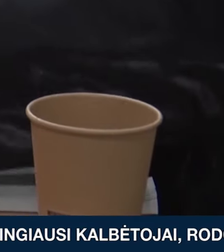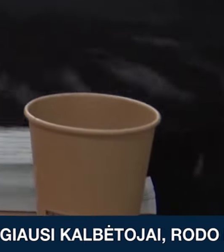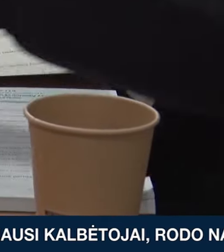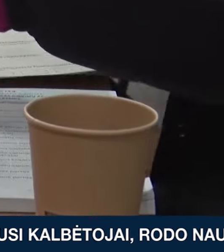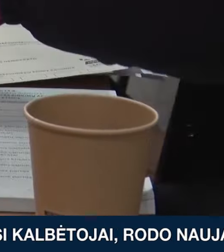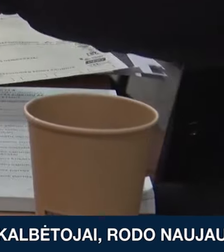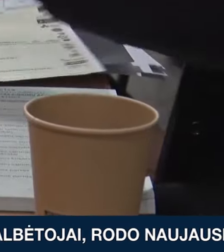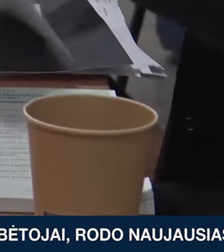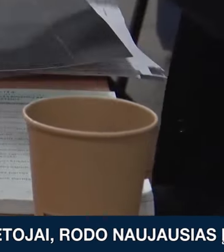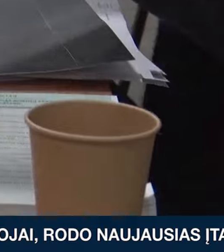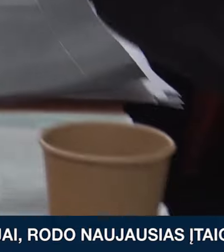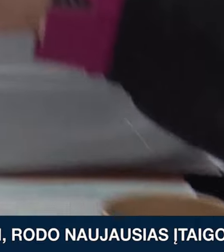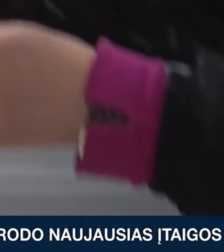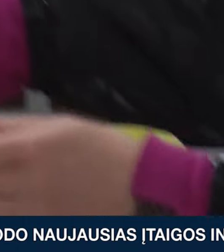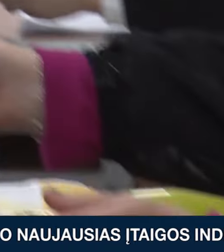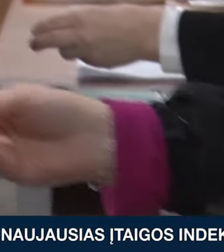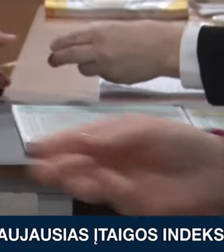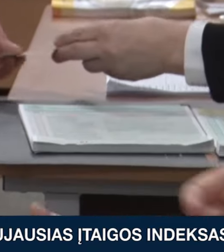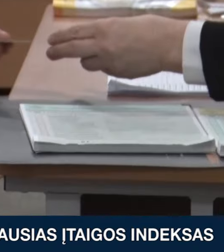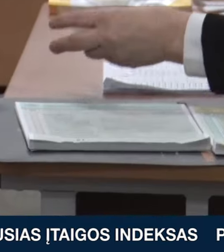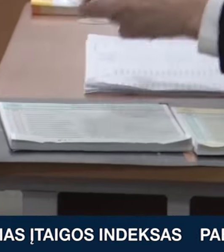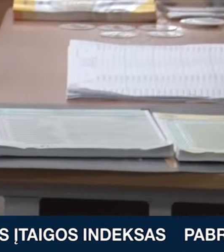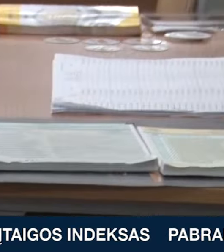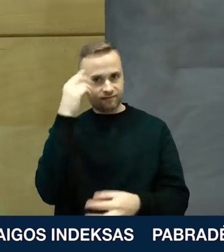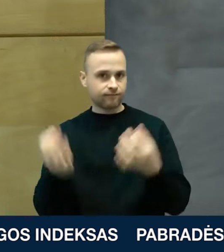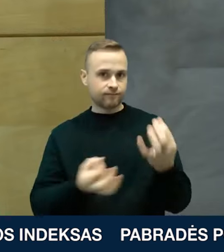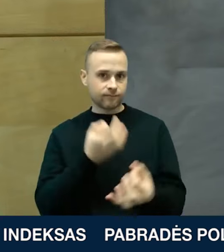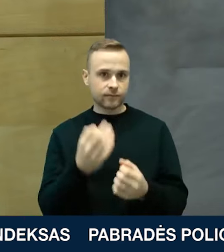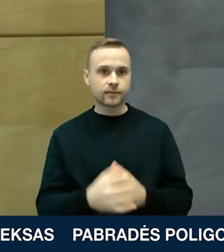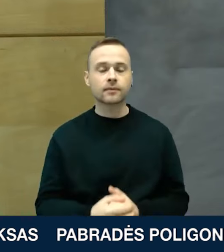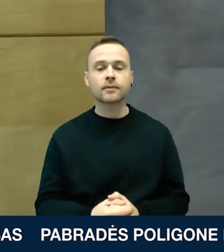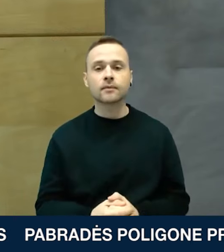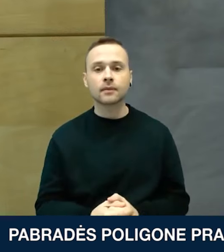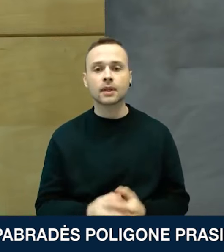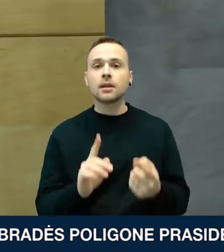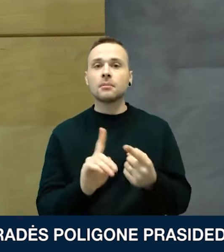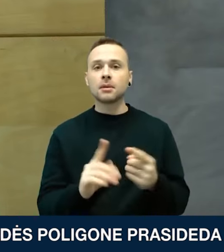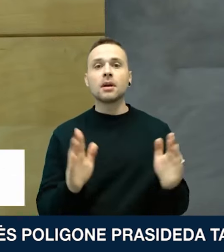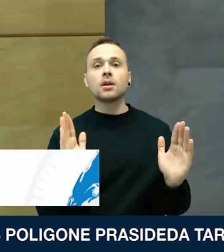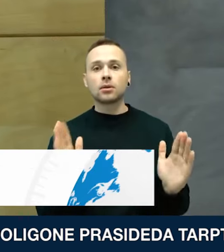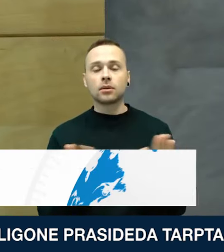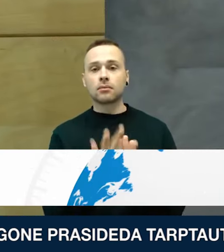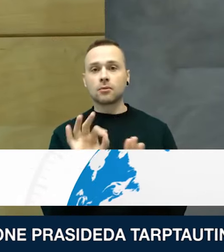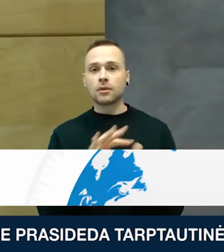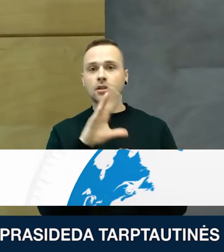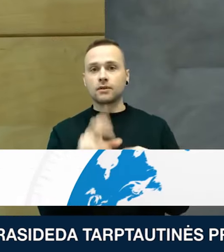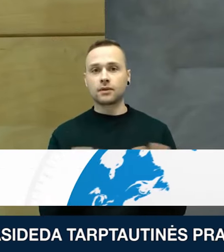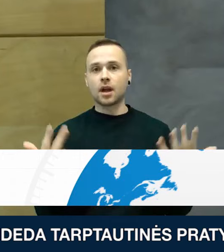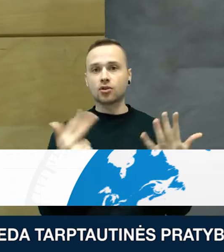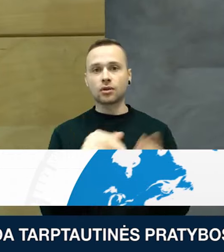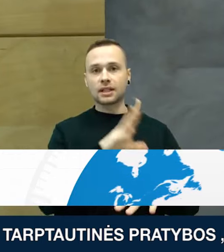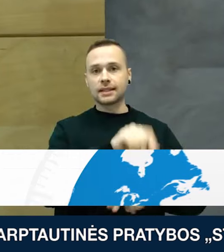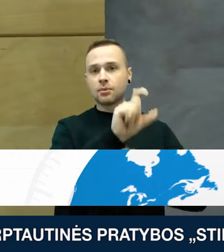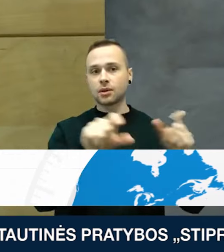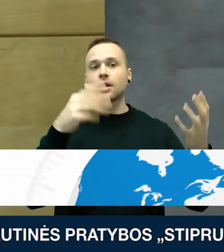partijas daugiamandatėse ir dar 8 vienmandatėse apygardose. Pirmame ture išrinkti 8 Seimo nariai